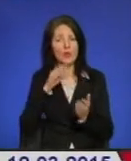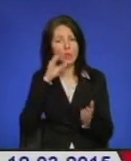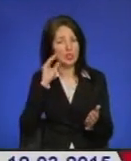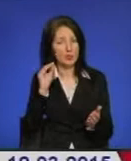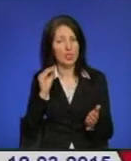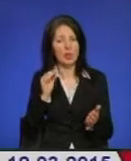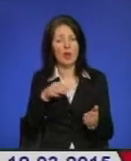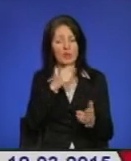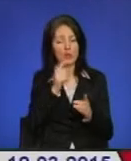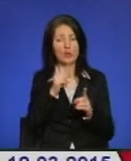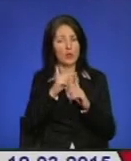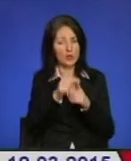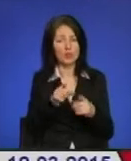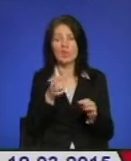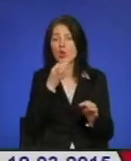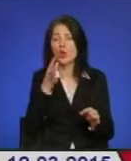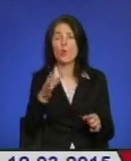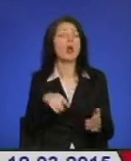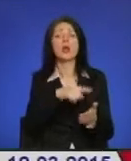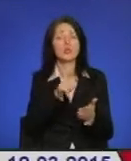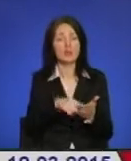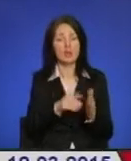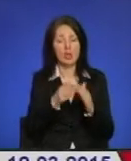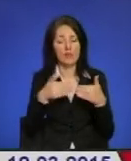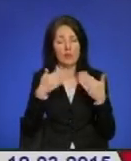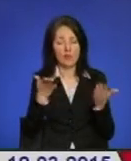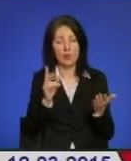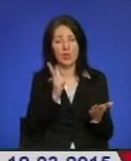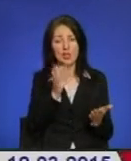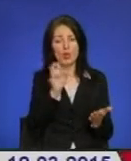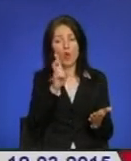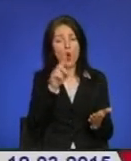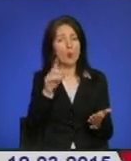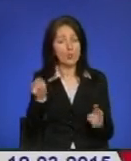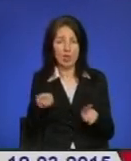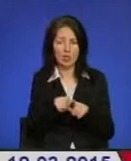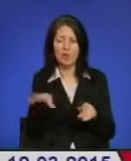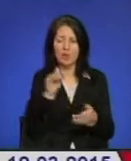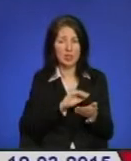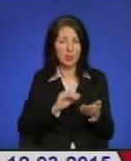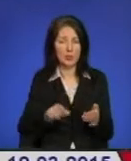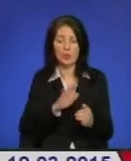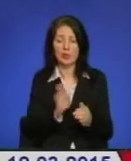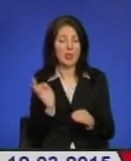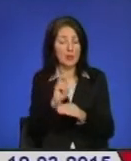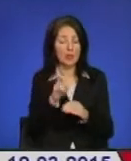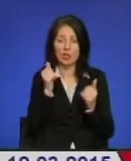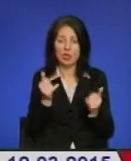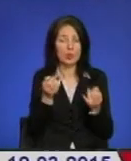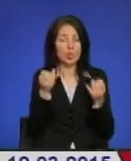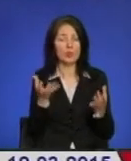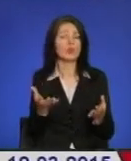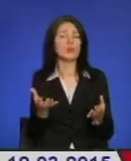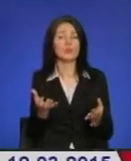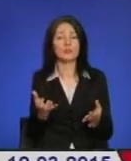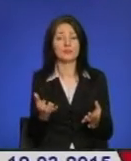відповісти на любе запитання яке є відкриваєш кобзарі там все написано і не прийти сьогодні просто ну